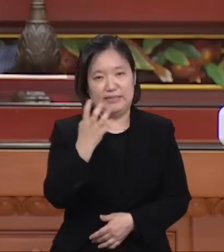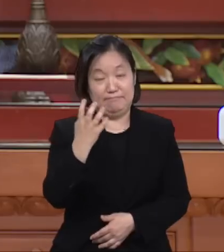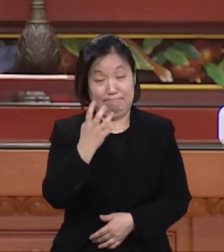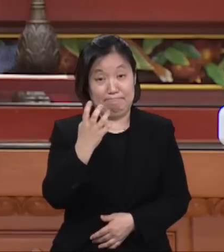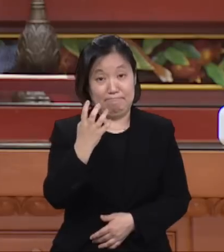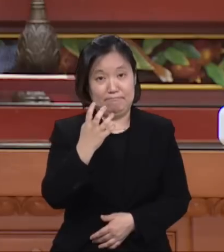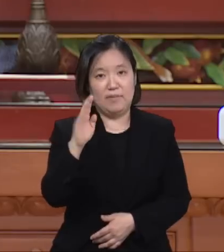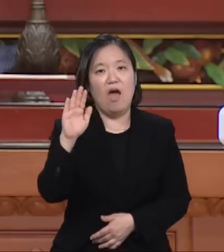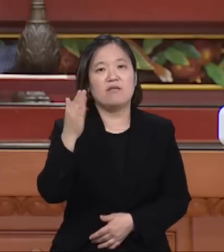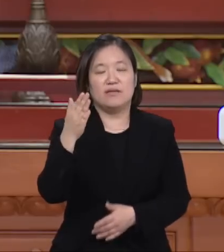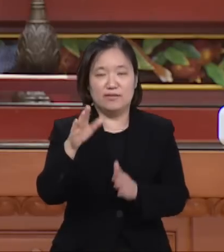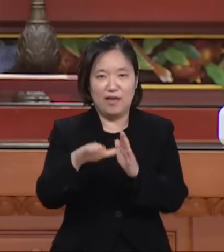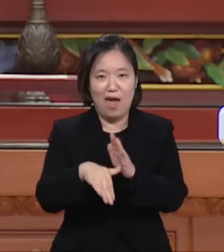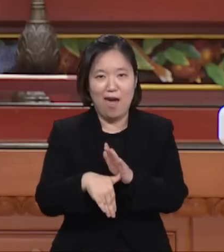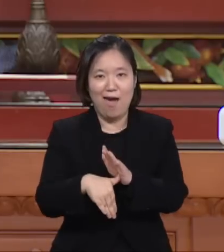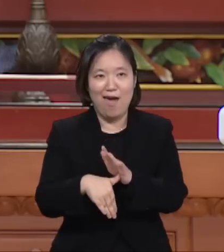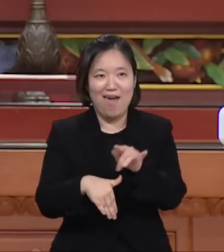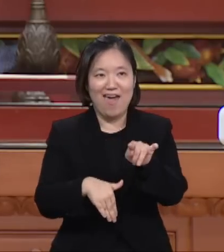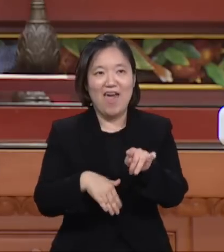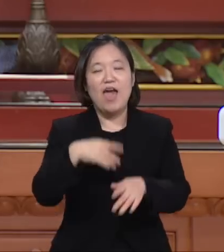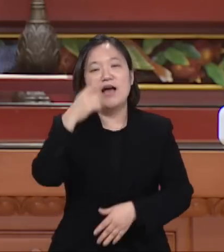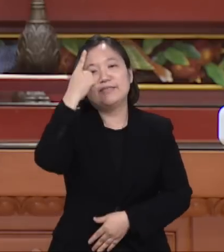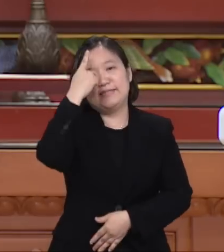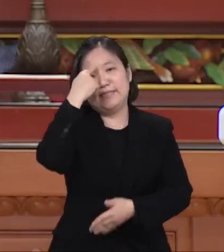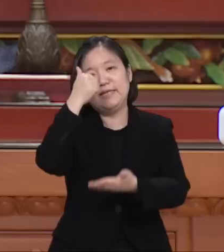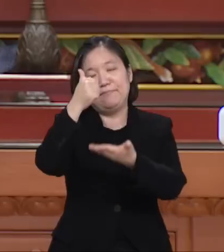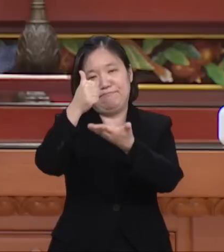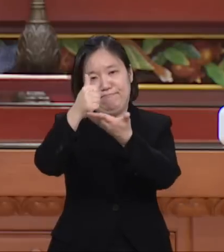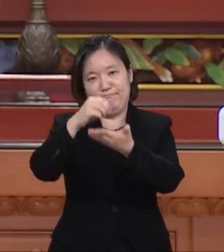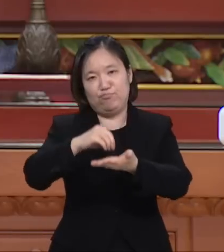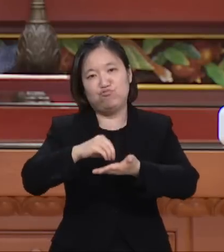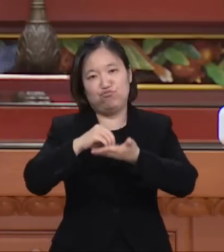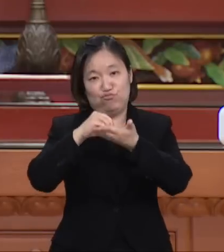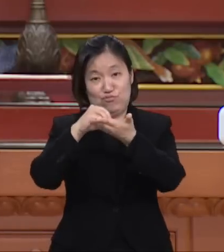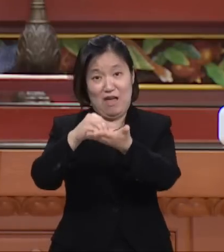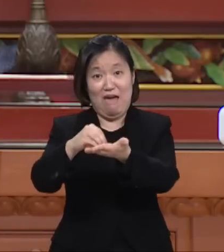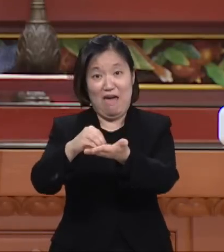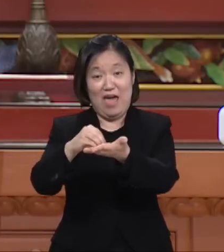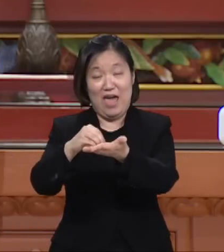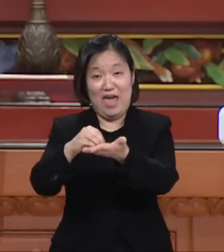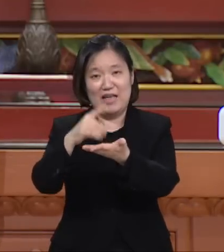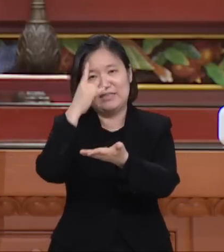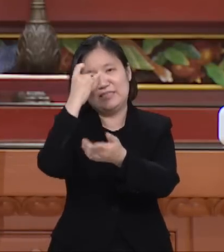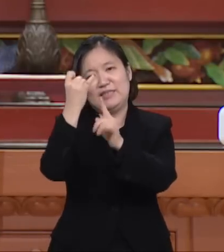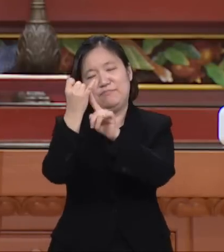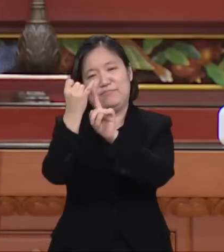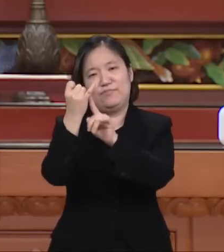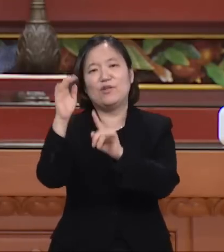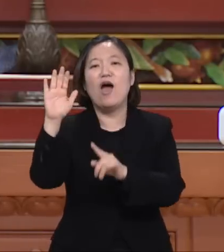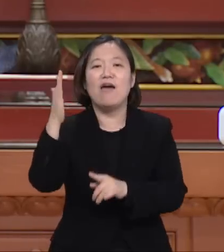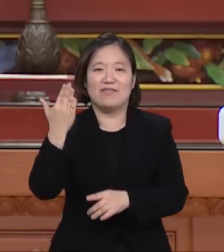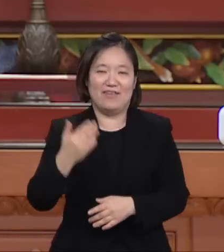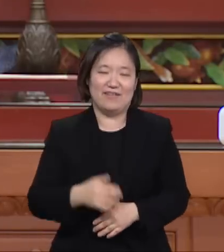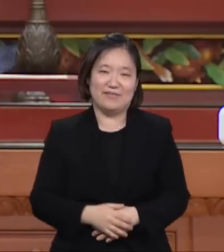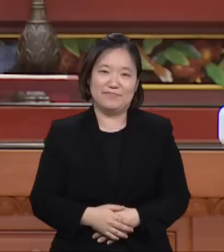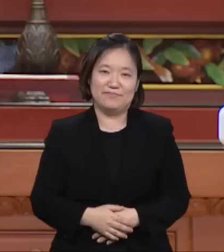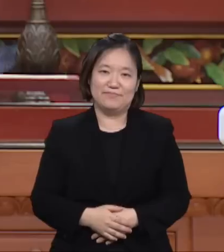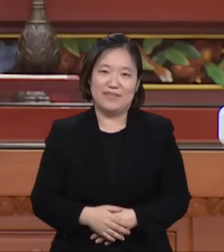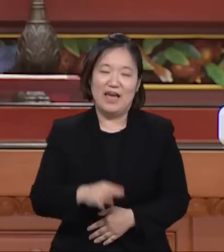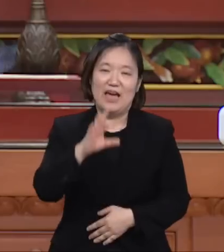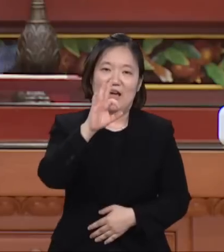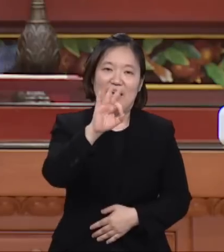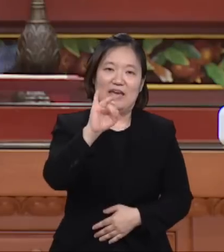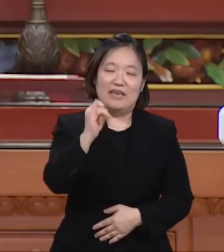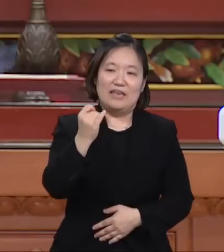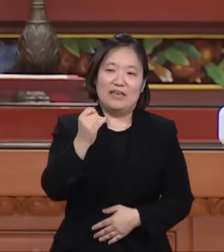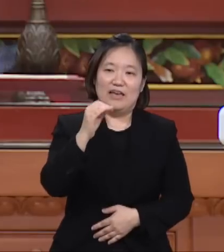40이 넘었게 되었을 때 비로소 머리 깎고 출가해서 비구니 스님이 대신 저 인과